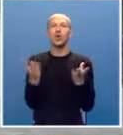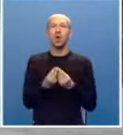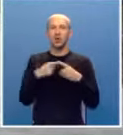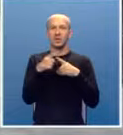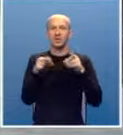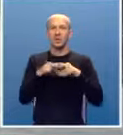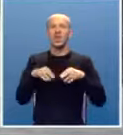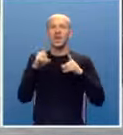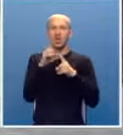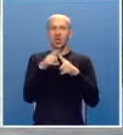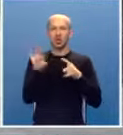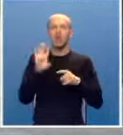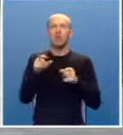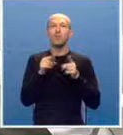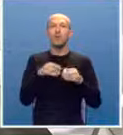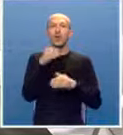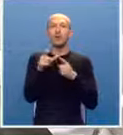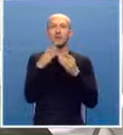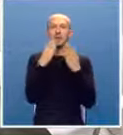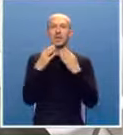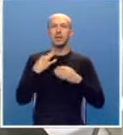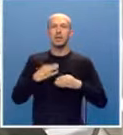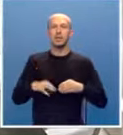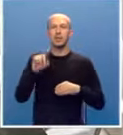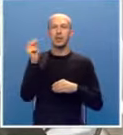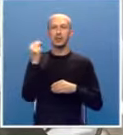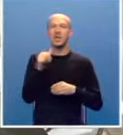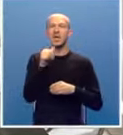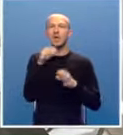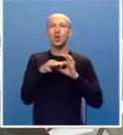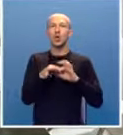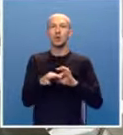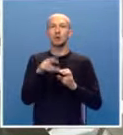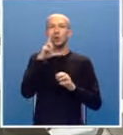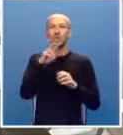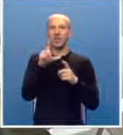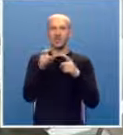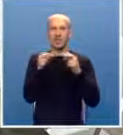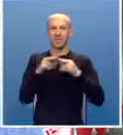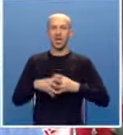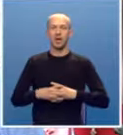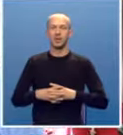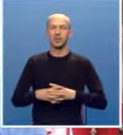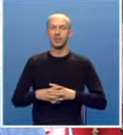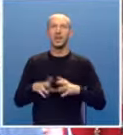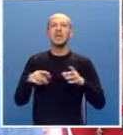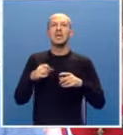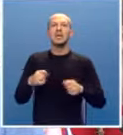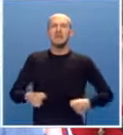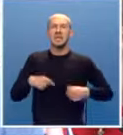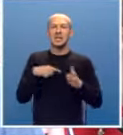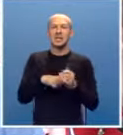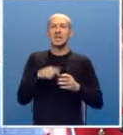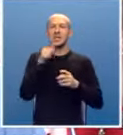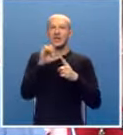koncepta igrište. Ovo je poruka nakon sastanka predsjednice Republike i rukovodstva opštine Vlasenica. Ski centar i turistički